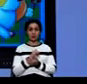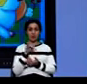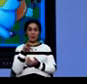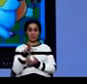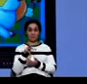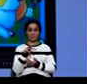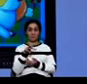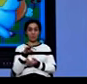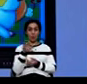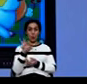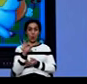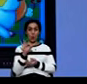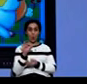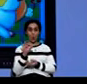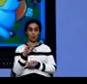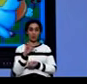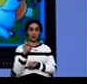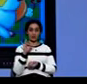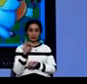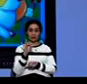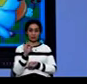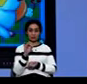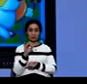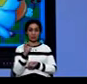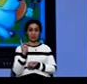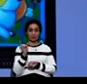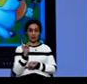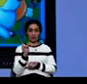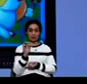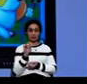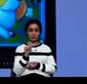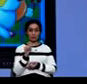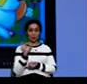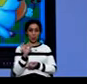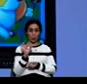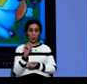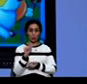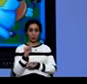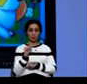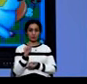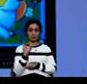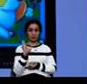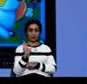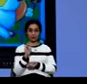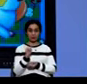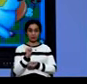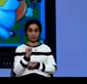получилось. М, О, Р, К, О,